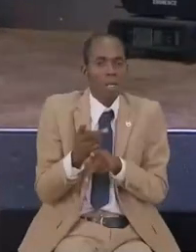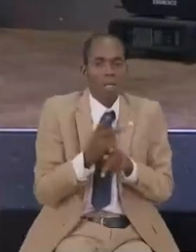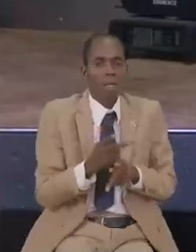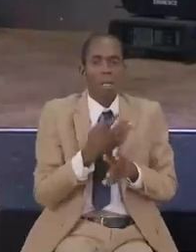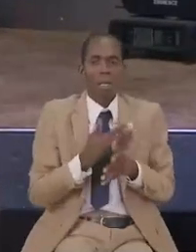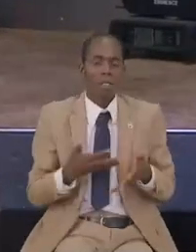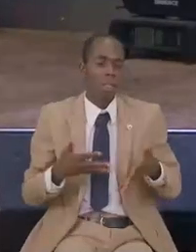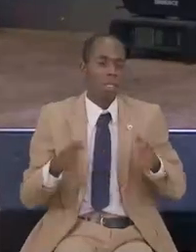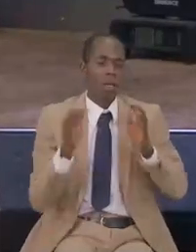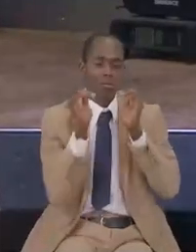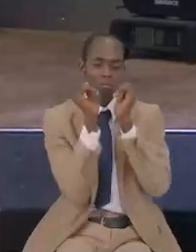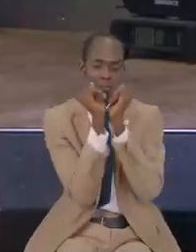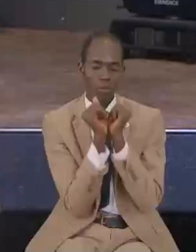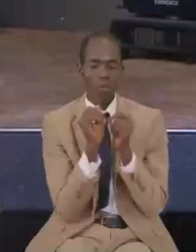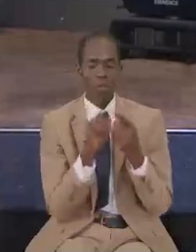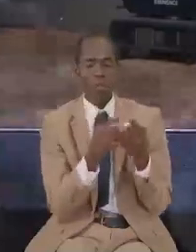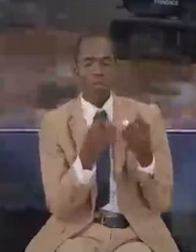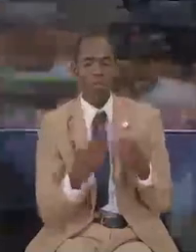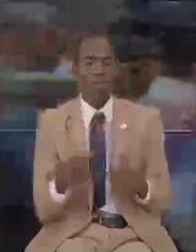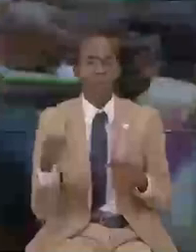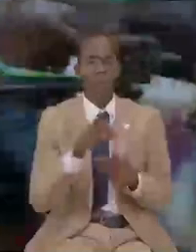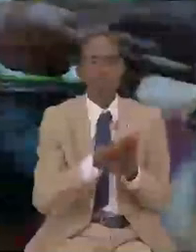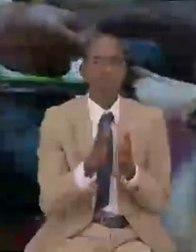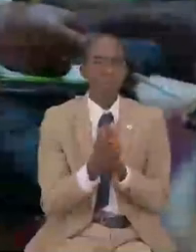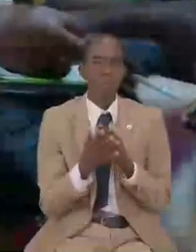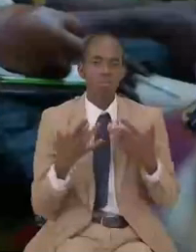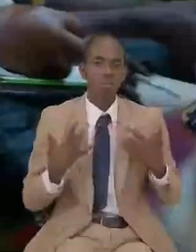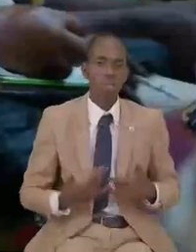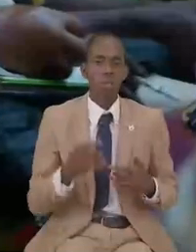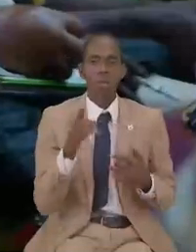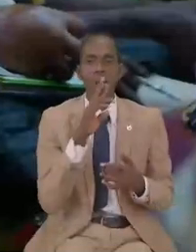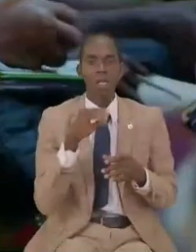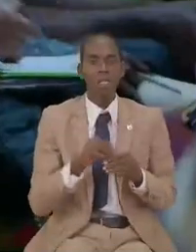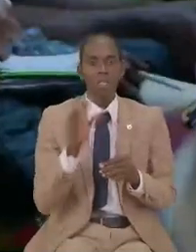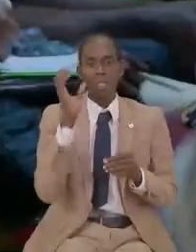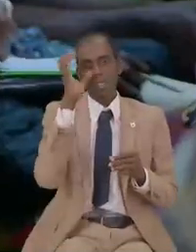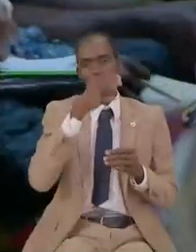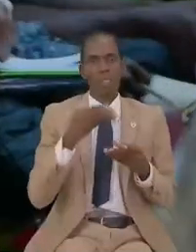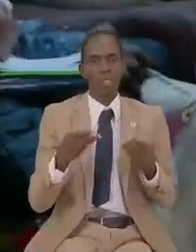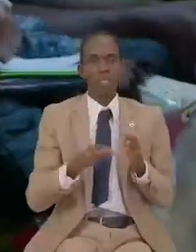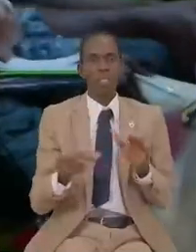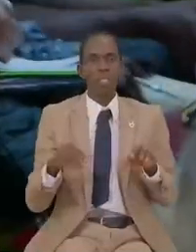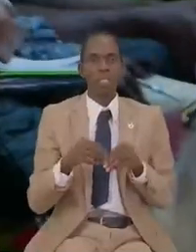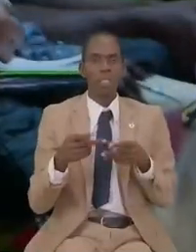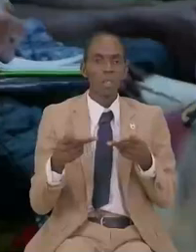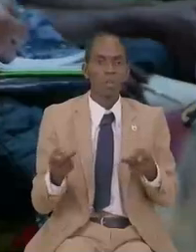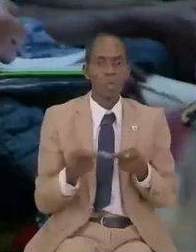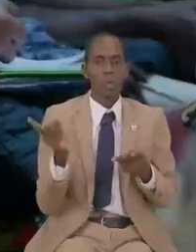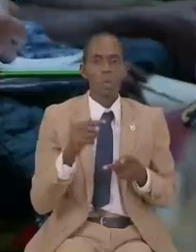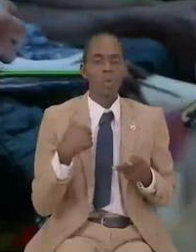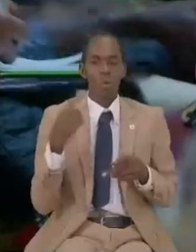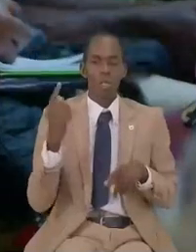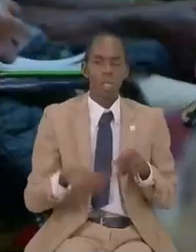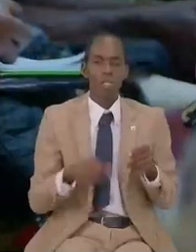être imprudent et que la captivité vienne. Et puis, on est perplexe dans un pays étranger où on ne peut pas chanter